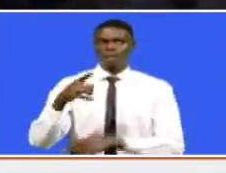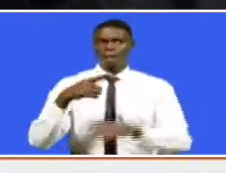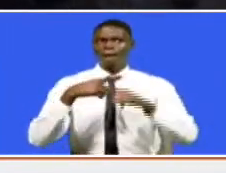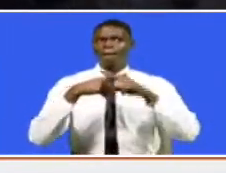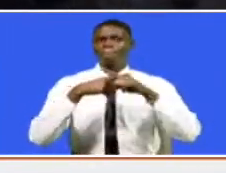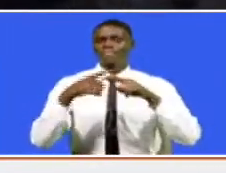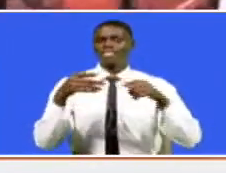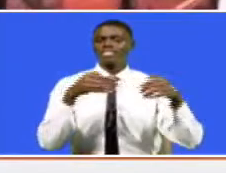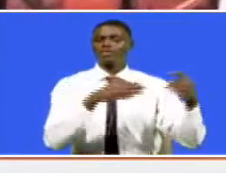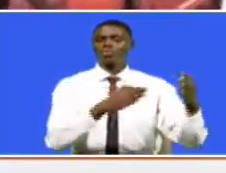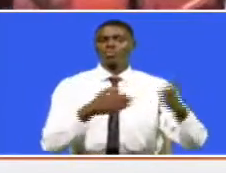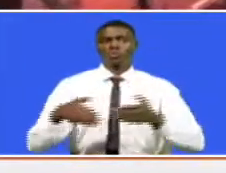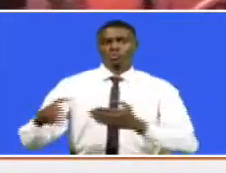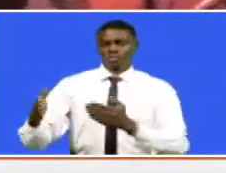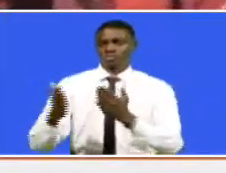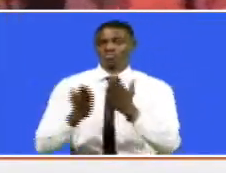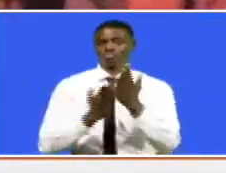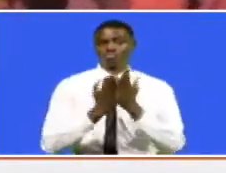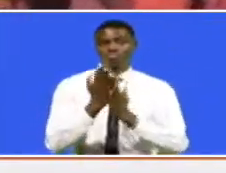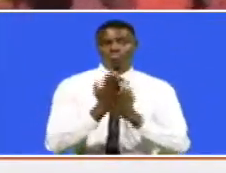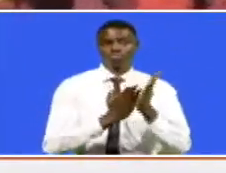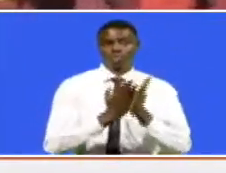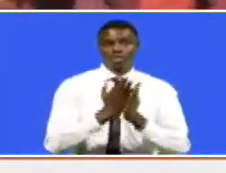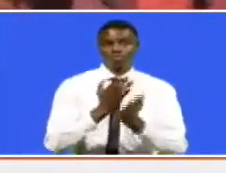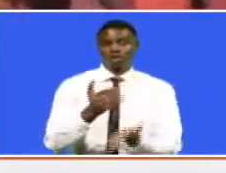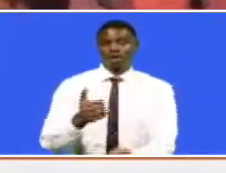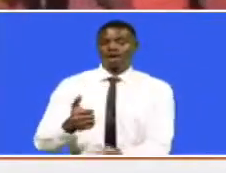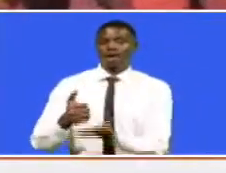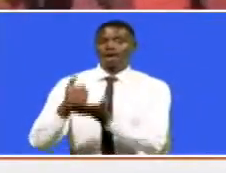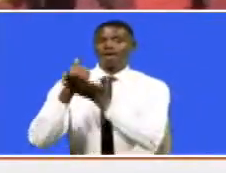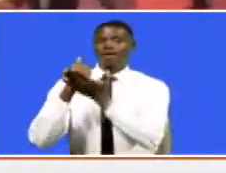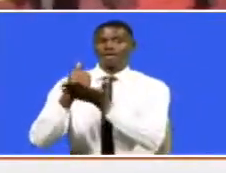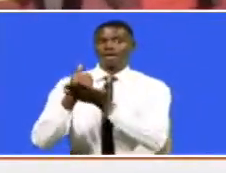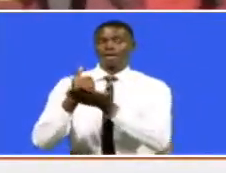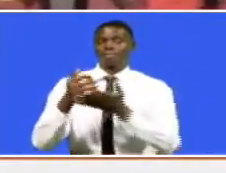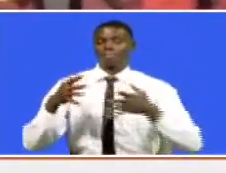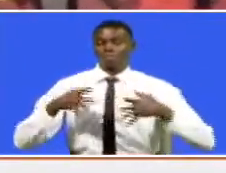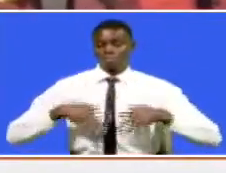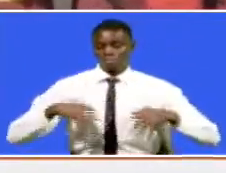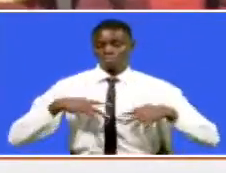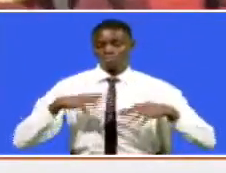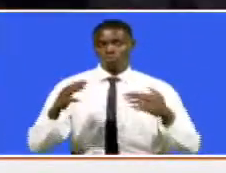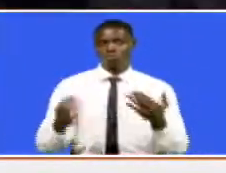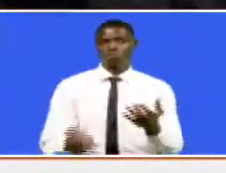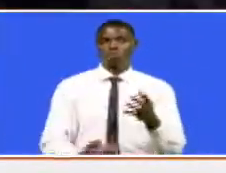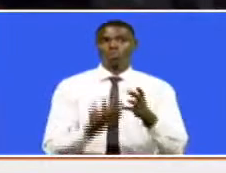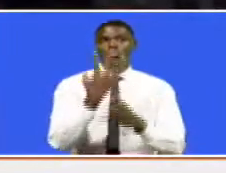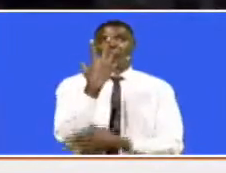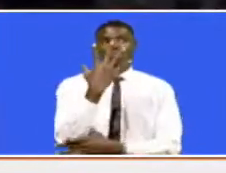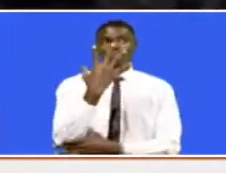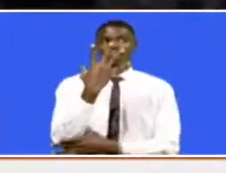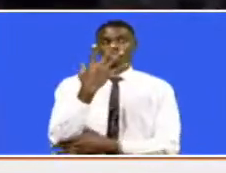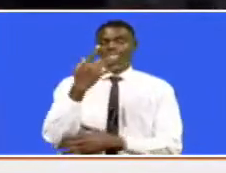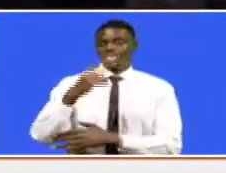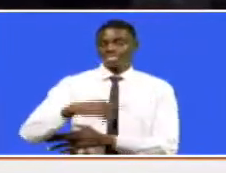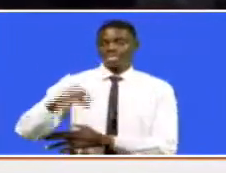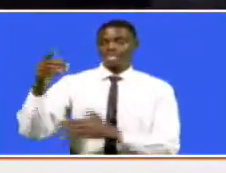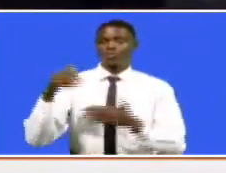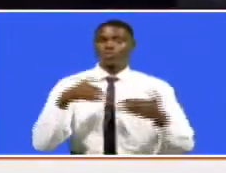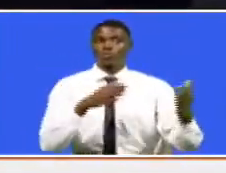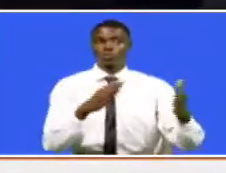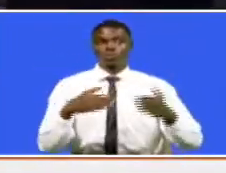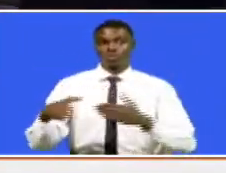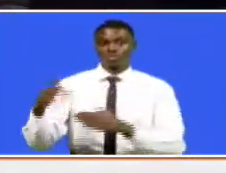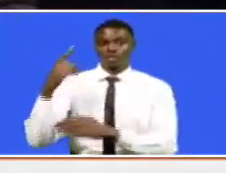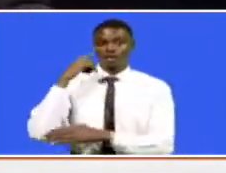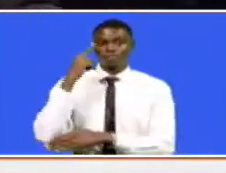rare opportunity to serve and to help the young people to grow. It is a rare opportunity